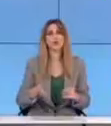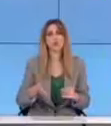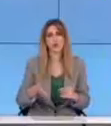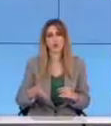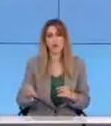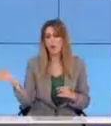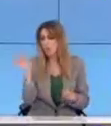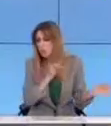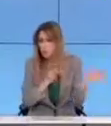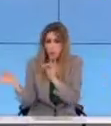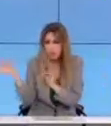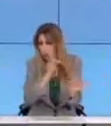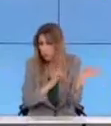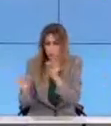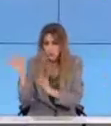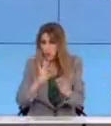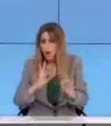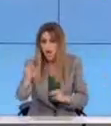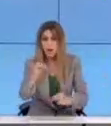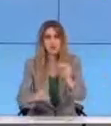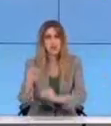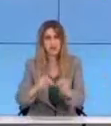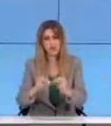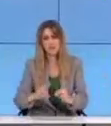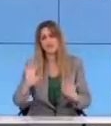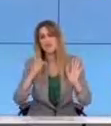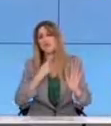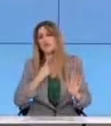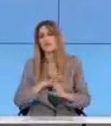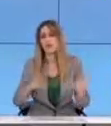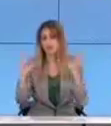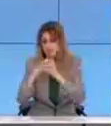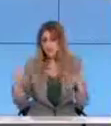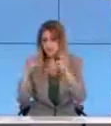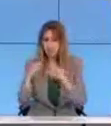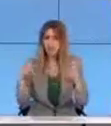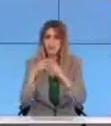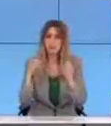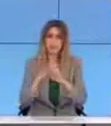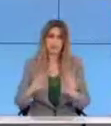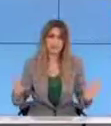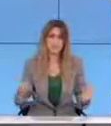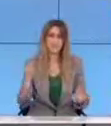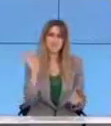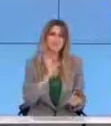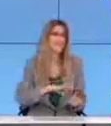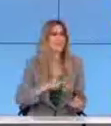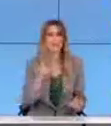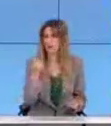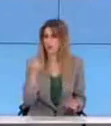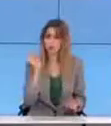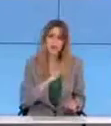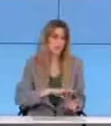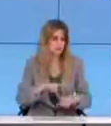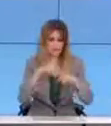τοξικό, σε ένα περιβάλλον που υπονομεύει τόσο την οικονομία όσο και τη δημοκρατία. Με πολιτικό πολιτισμό,